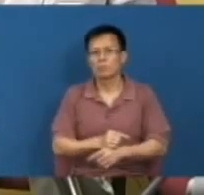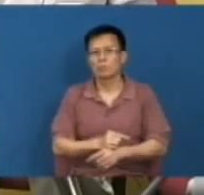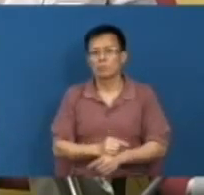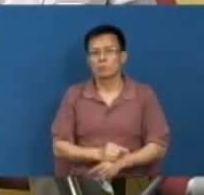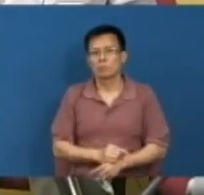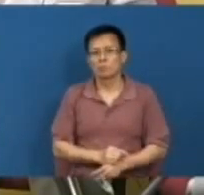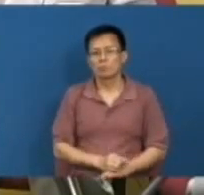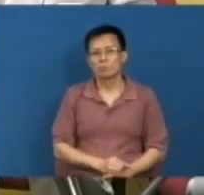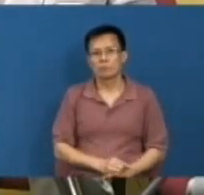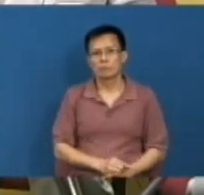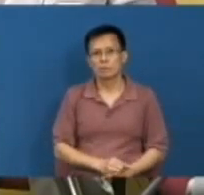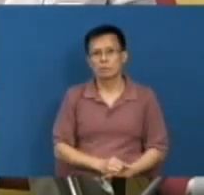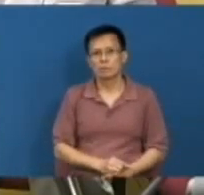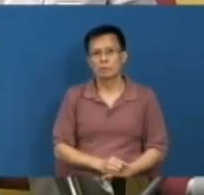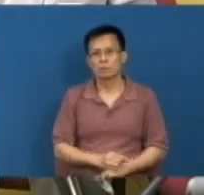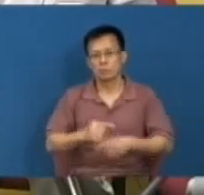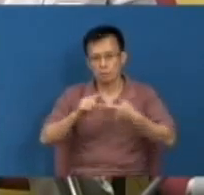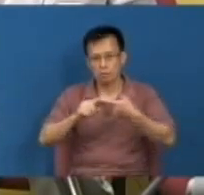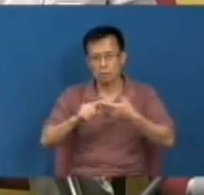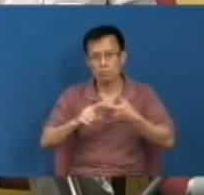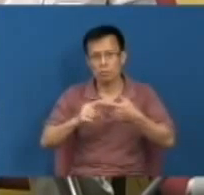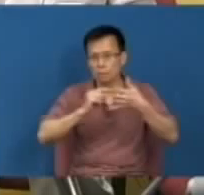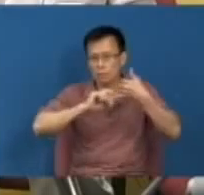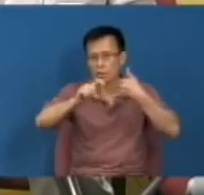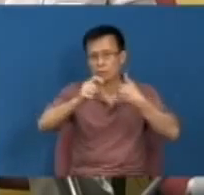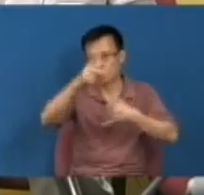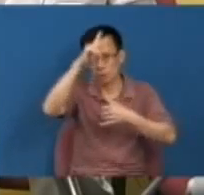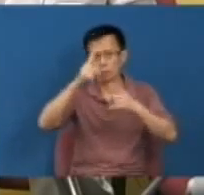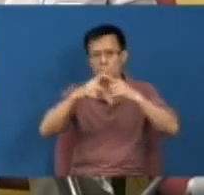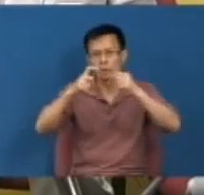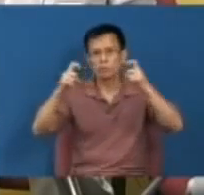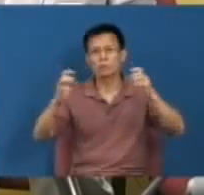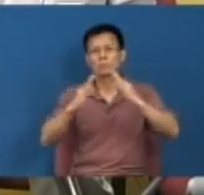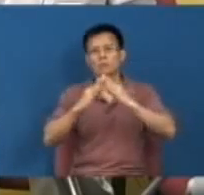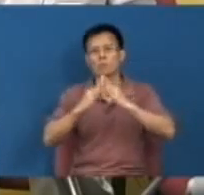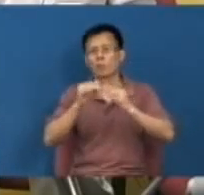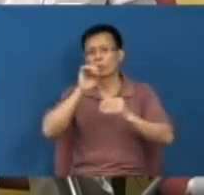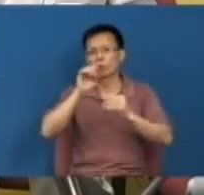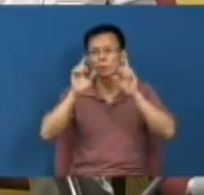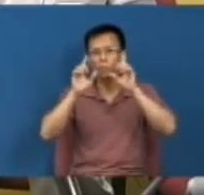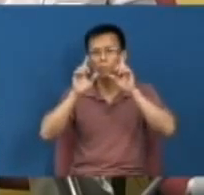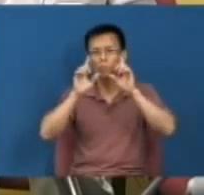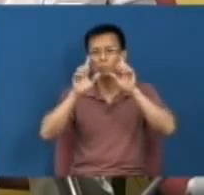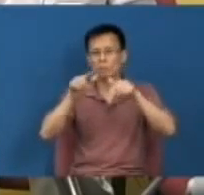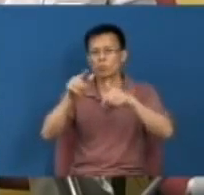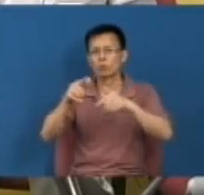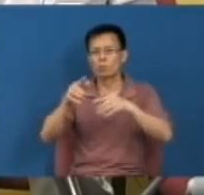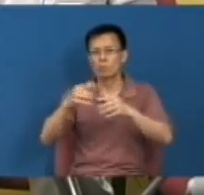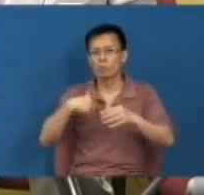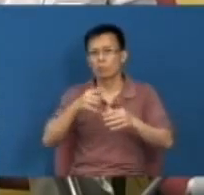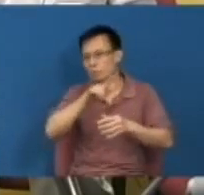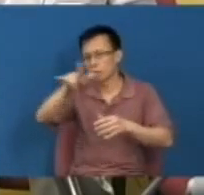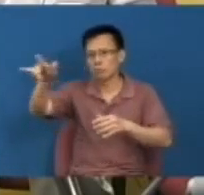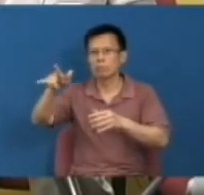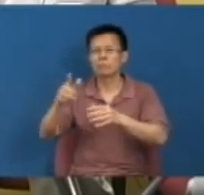況。係係係。後期咧，我就打翻電話話俾佢知我去咗旅行。係。咁啊，當時佢都唔信咧，